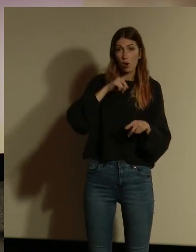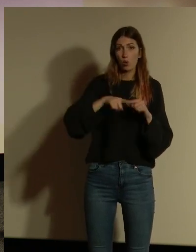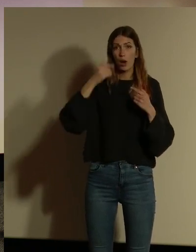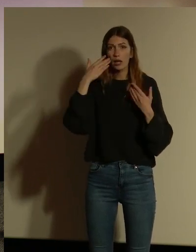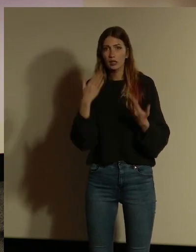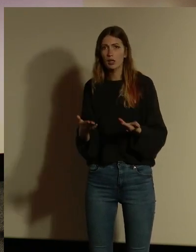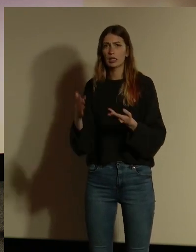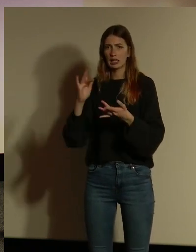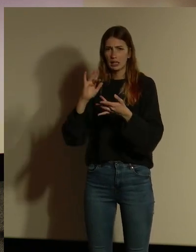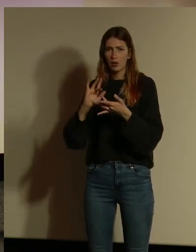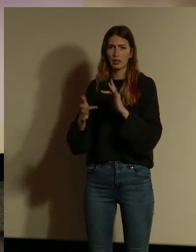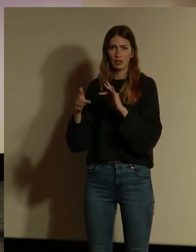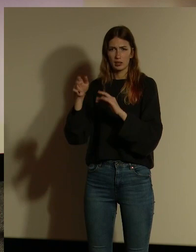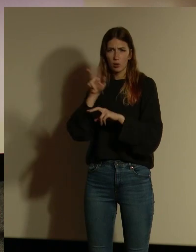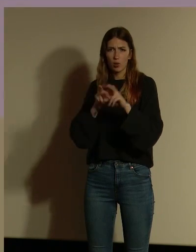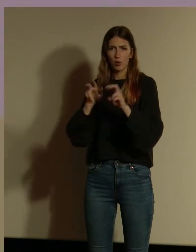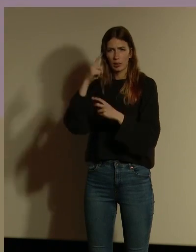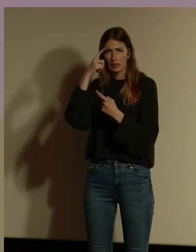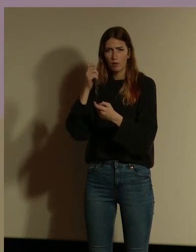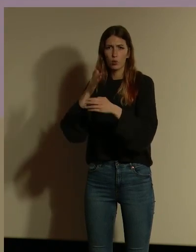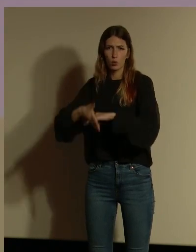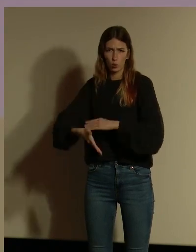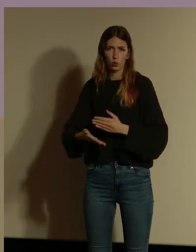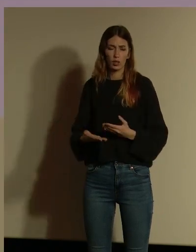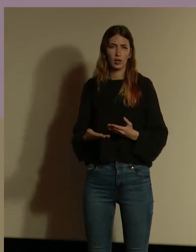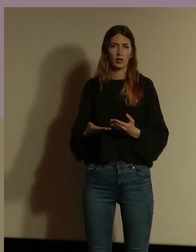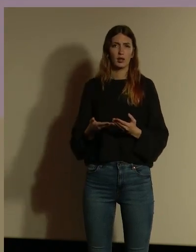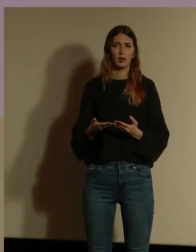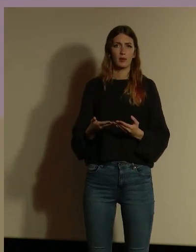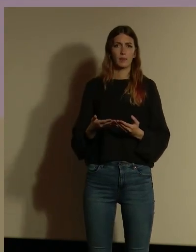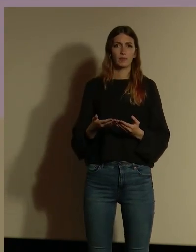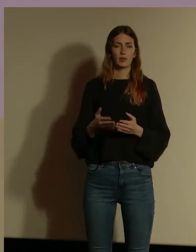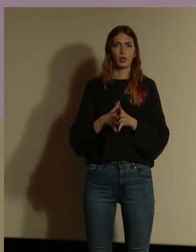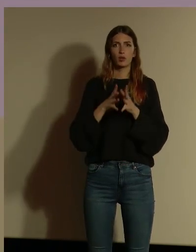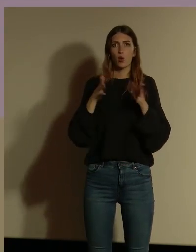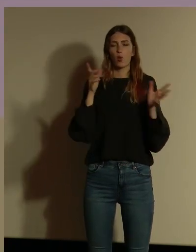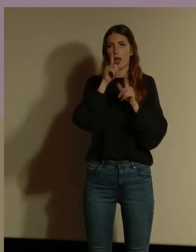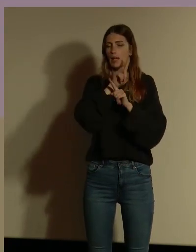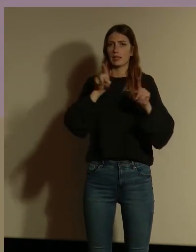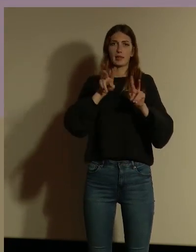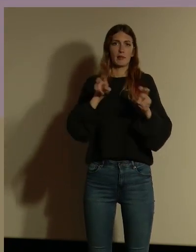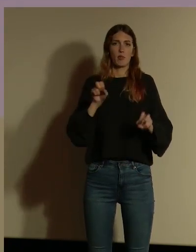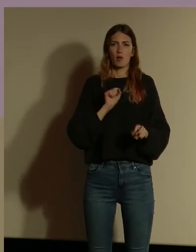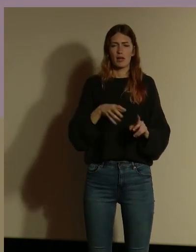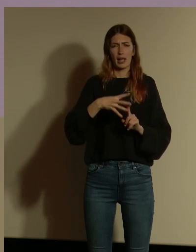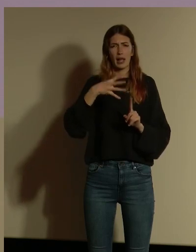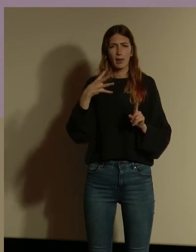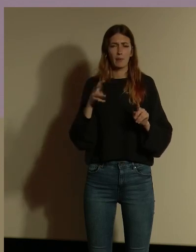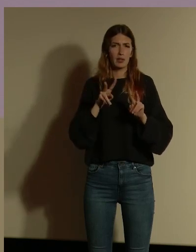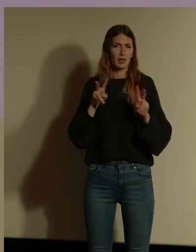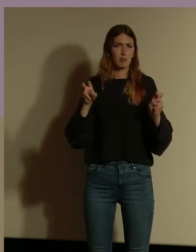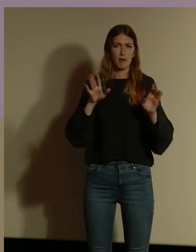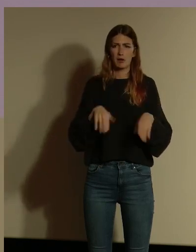otsime informatsiooni juurde. Ärme tee sellist mingit suurt ja erilist teemat. LGBT teemadest võib